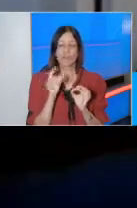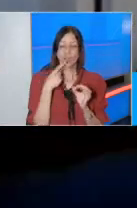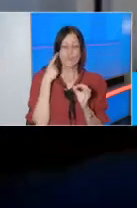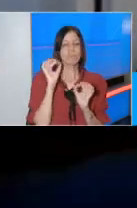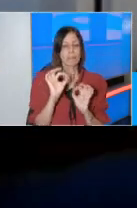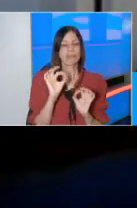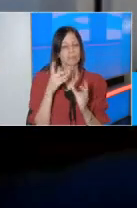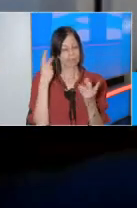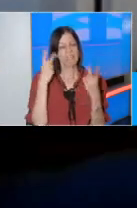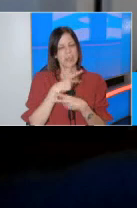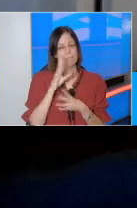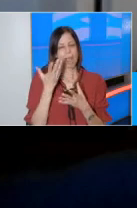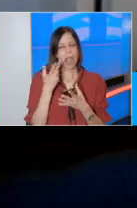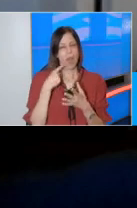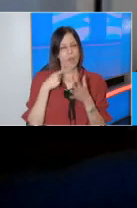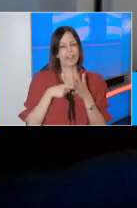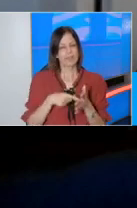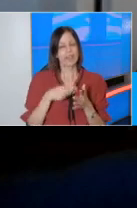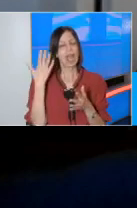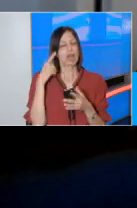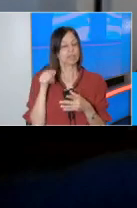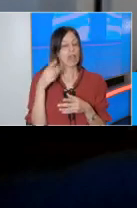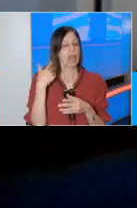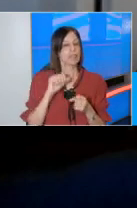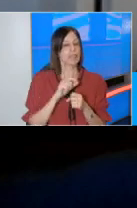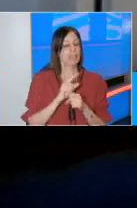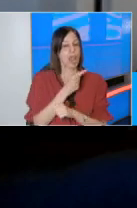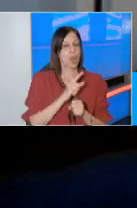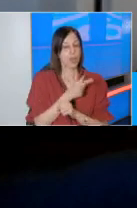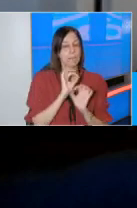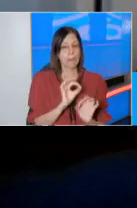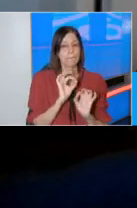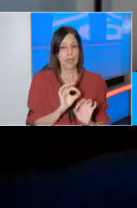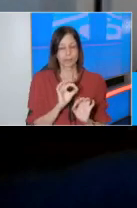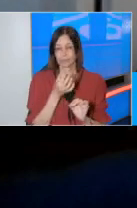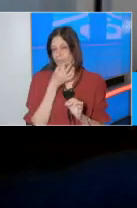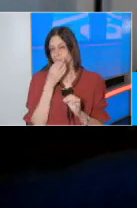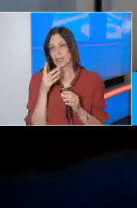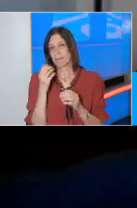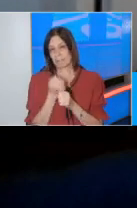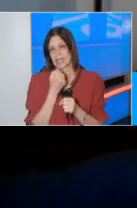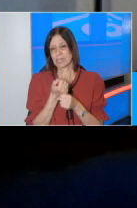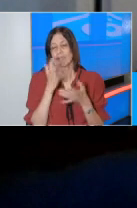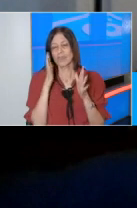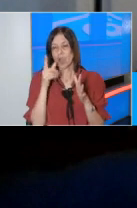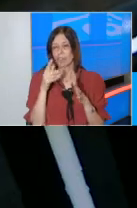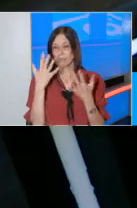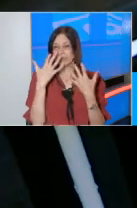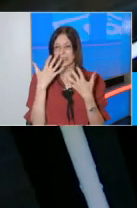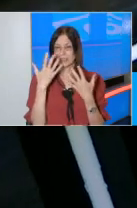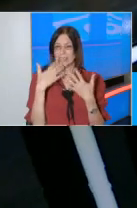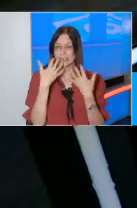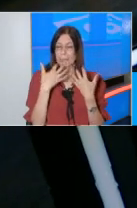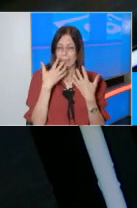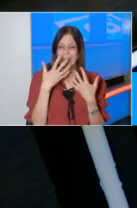בפירוש למה הוא מתכוון. הייתה שם פשוט התעללות, ממש התעללות. המעשים הנוראים האלה שאת מתארת אותם, כולל ההגעה במסוקים לבתים